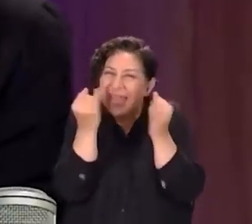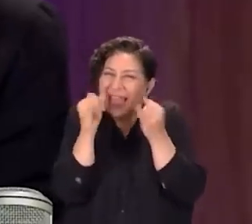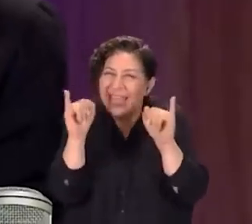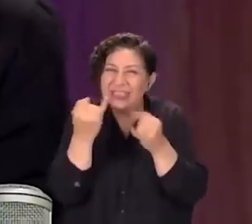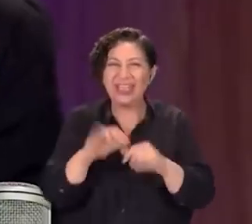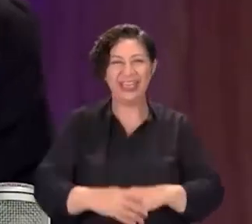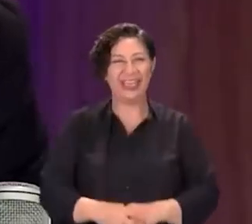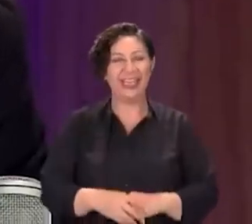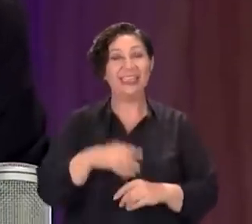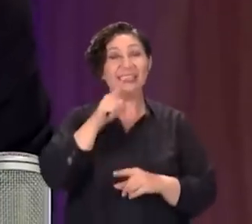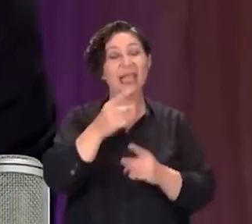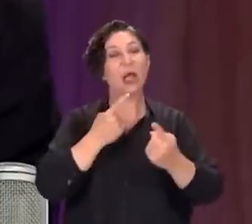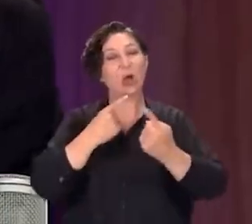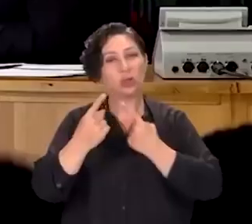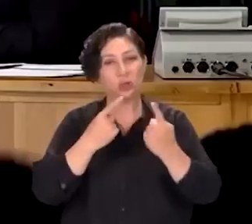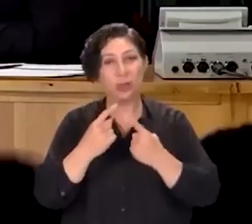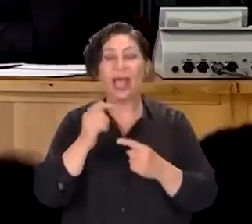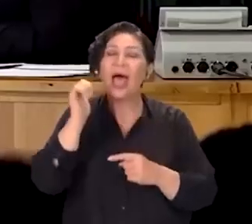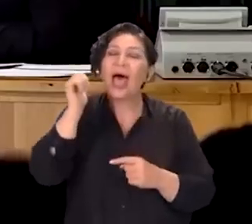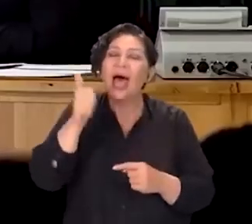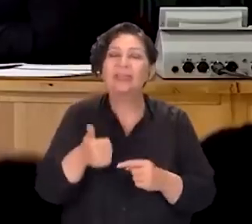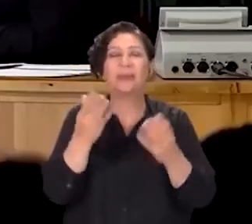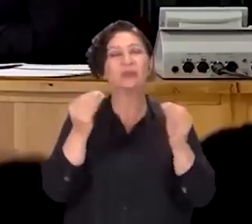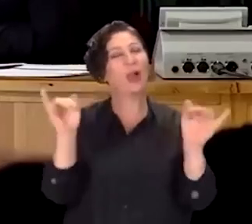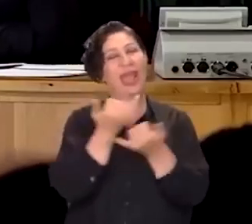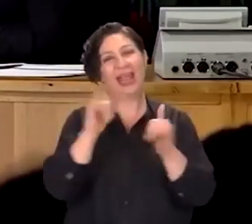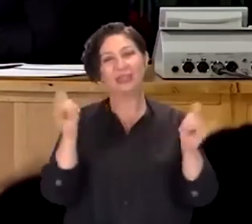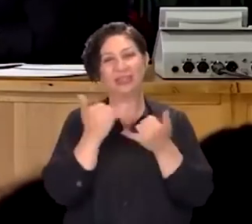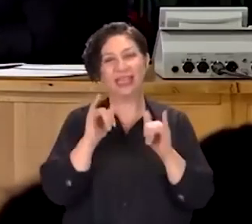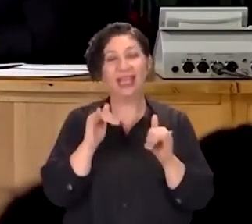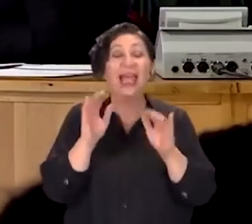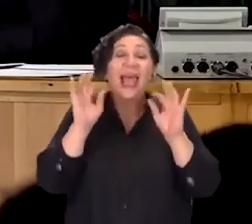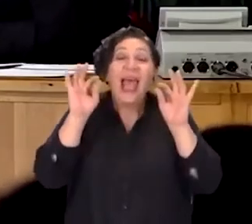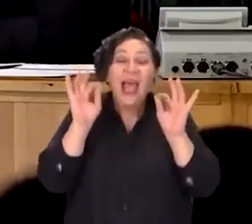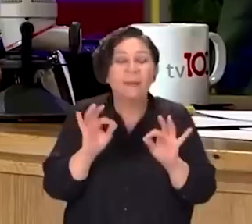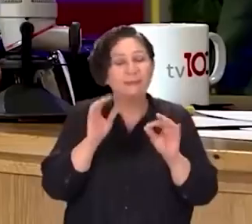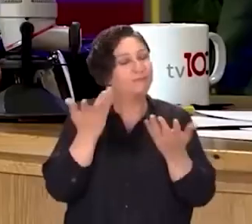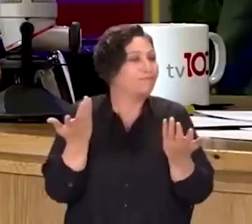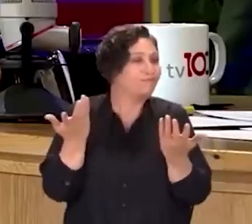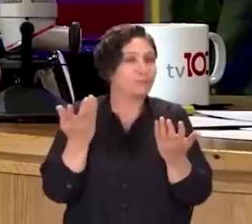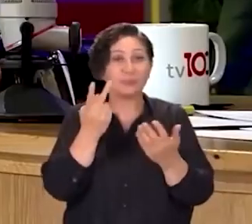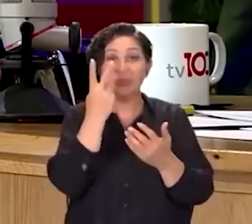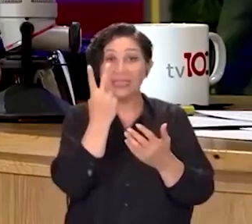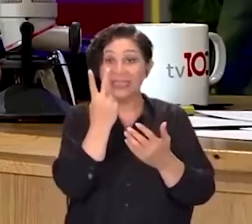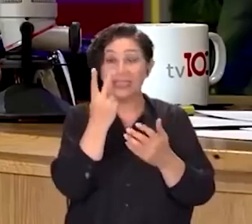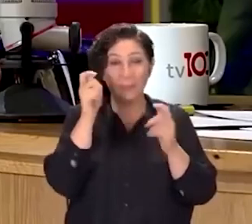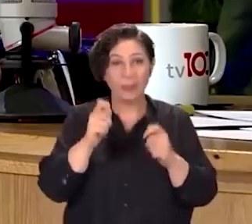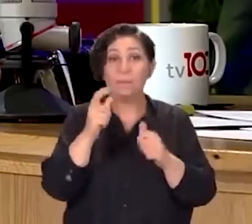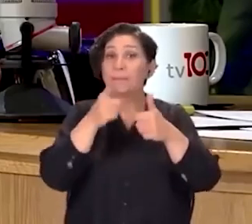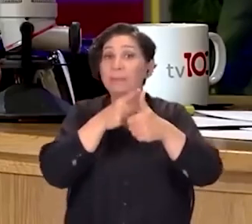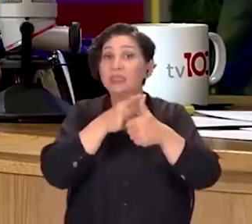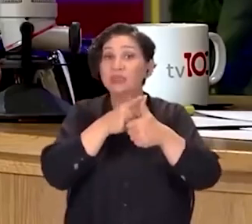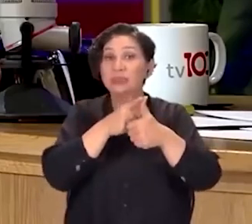Küçük, eğlenceli. Seninle konuşmak her zaman çok eğlenceli. Her zaman hem iki şey yaptın.